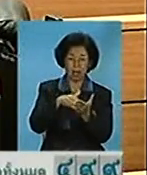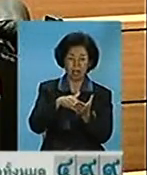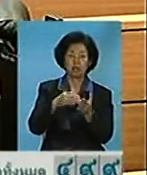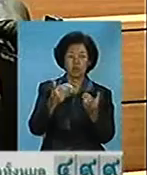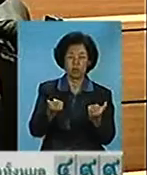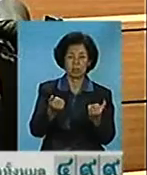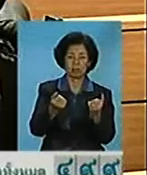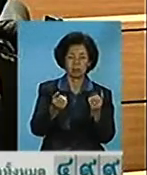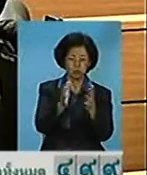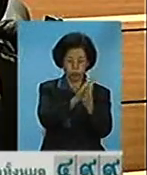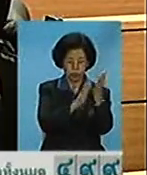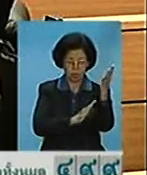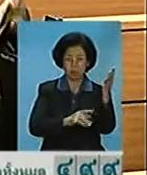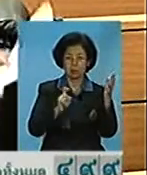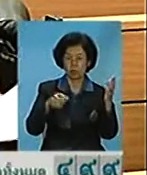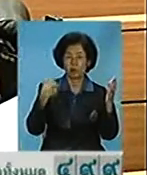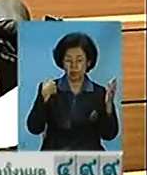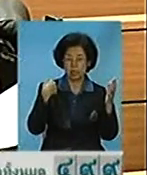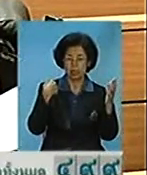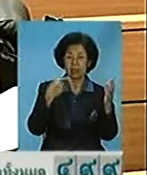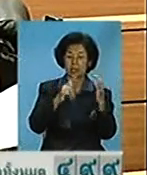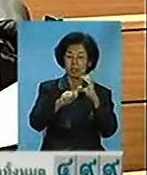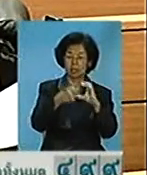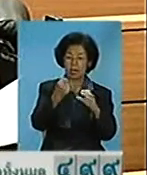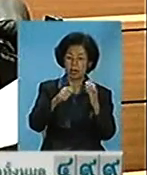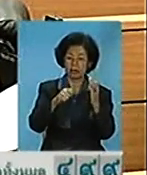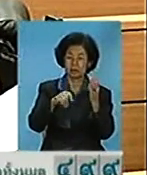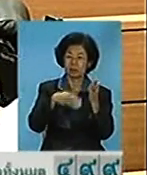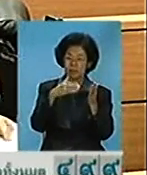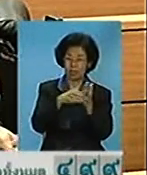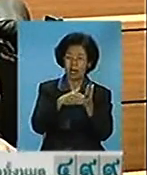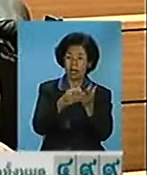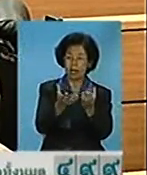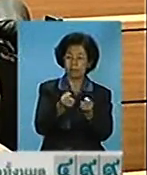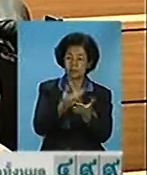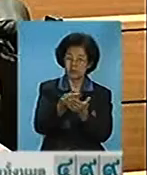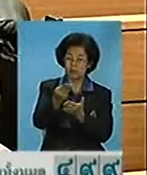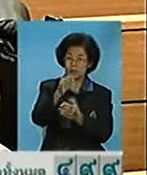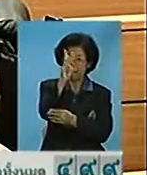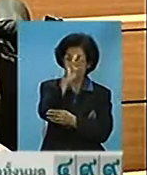องมีตลาดกลางรับซื้อไม้ยางถูกไหมครับถ้าตามความคิดของกรรมาธิการ